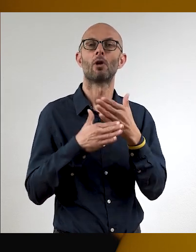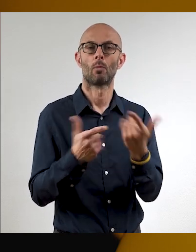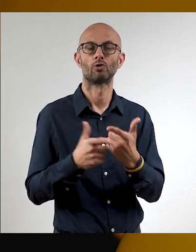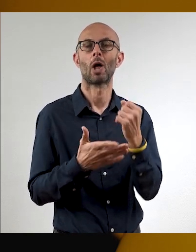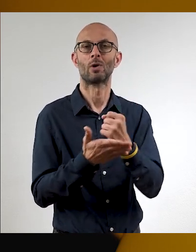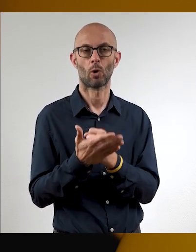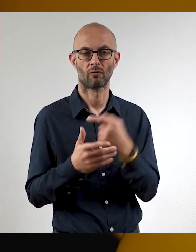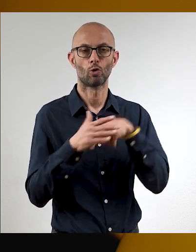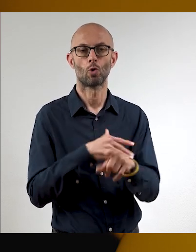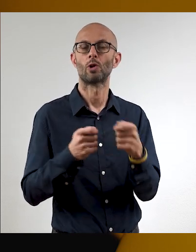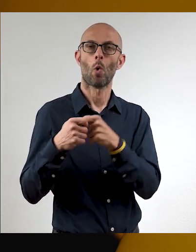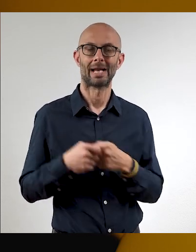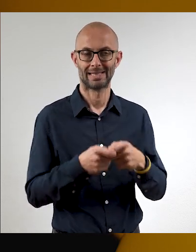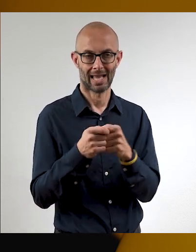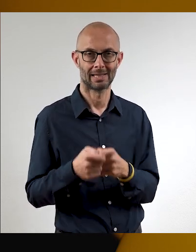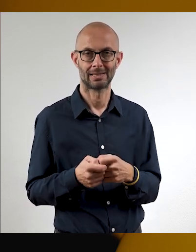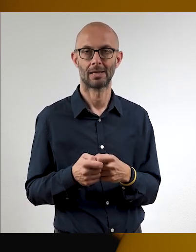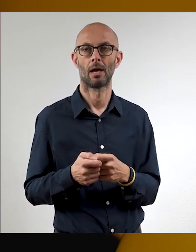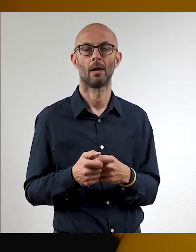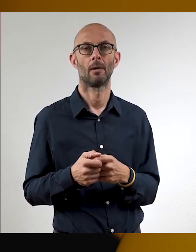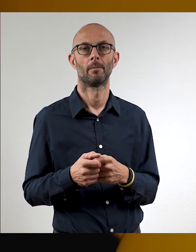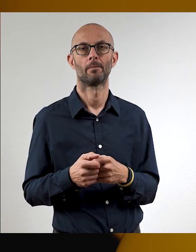lahko zagotovijo znotraj organizacije.